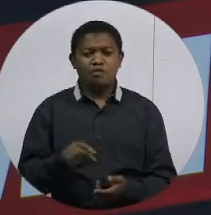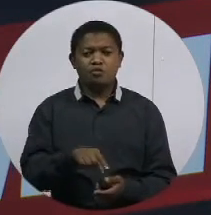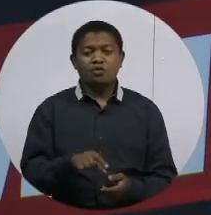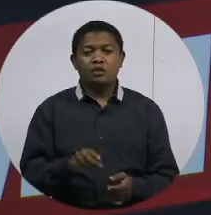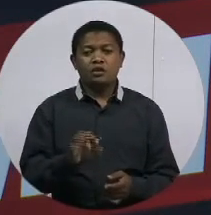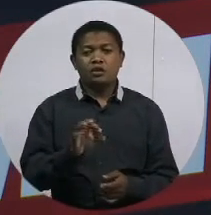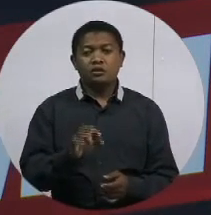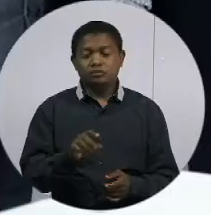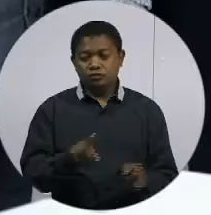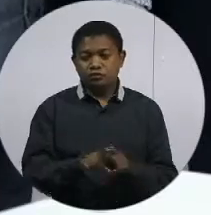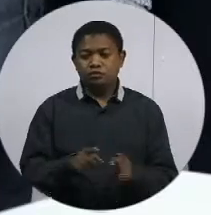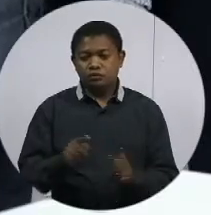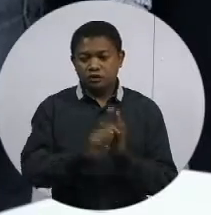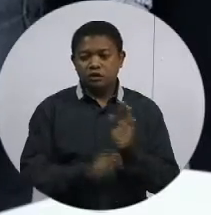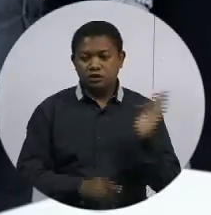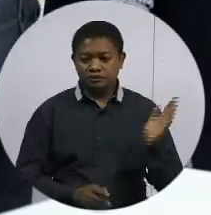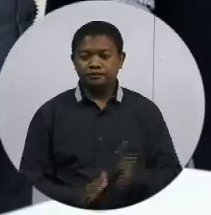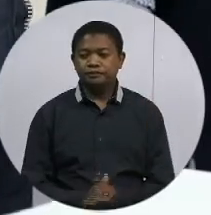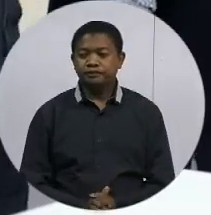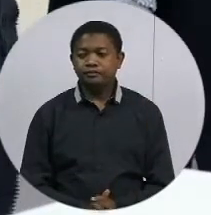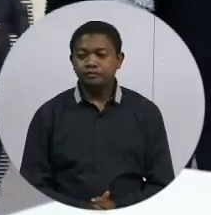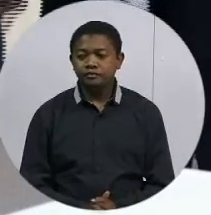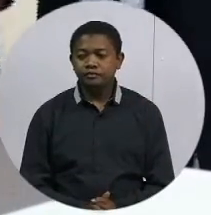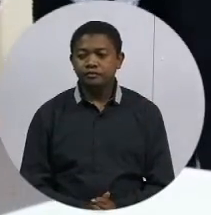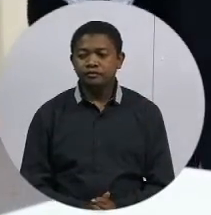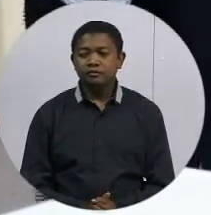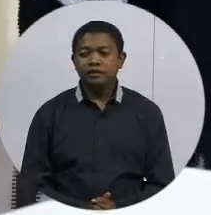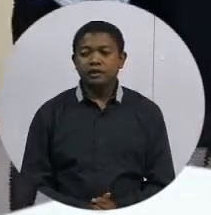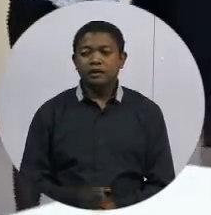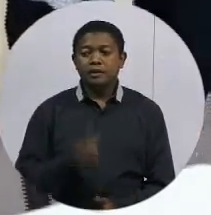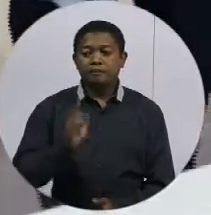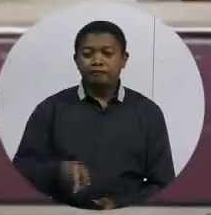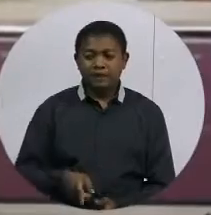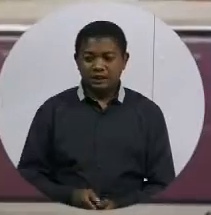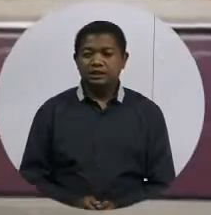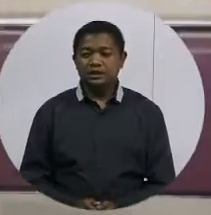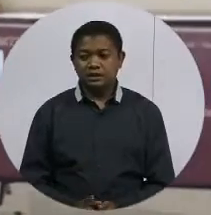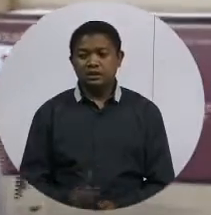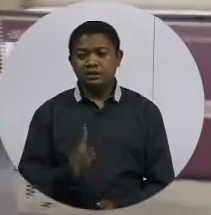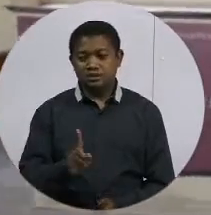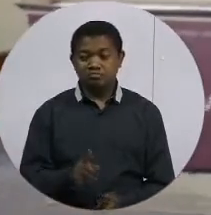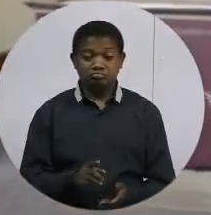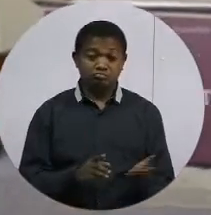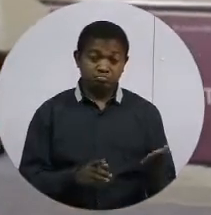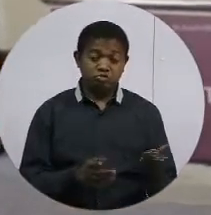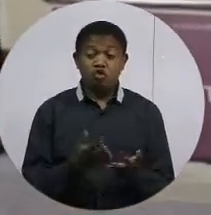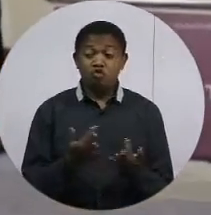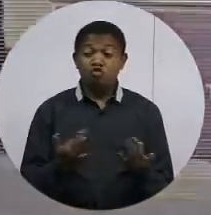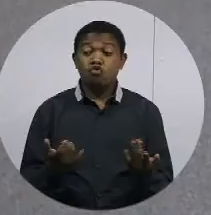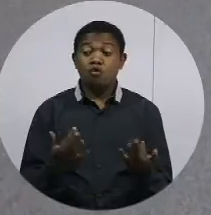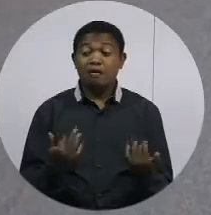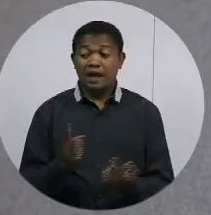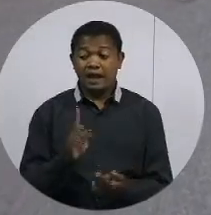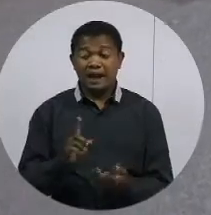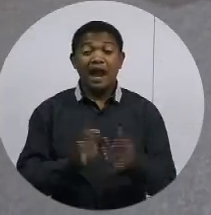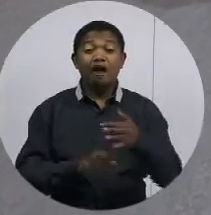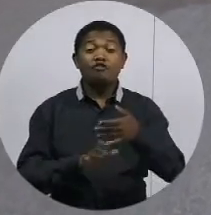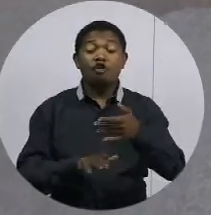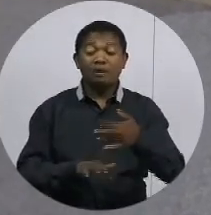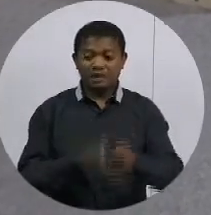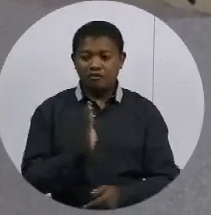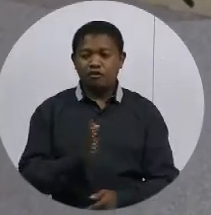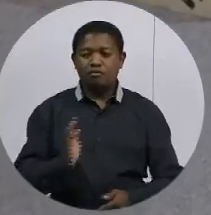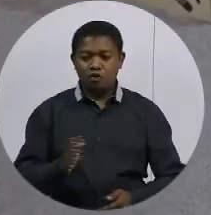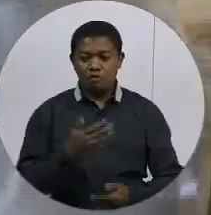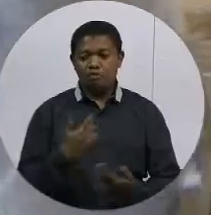nandriana Razafindramaro. Ny tahiry iray antsoina hoe fonds de contre-valeur japonais no nahazoan'ny ministeran-draharaham-bahiny